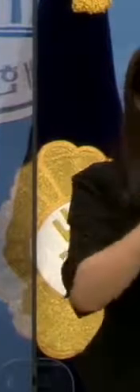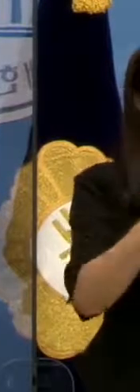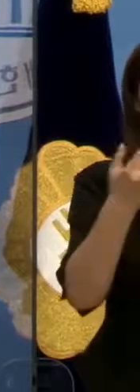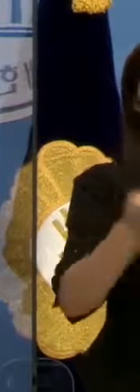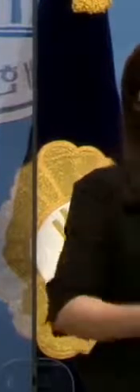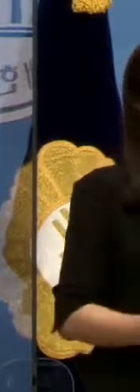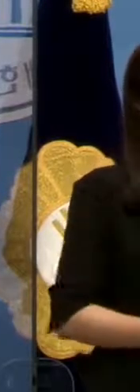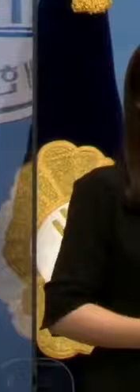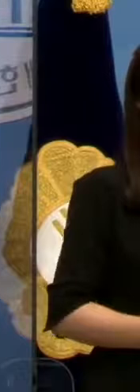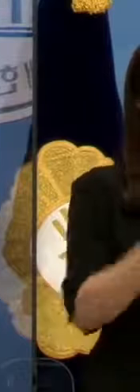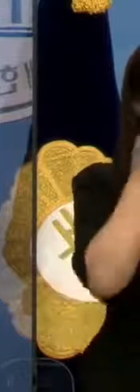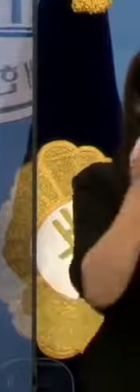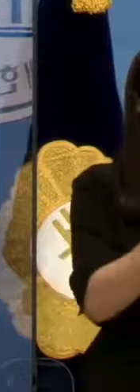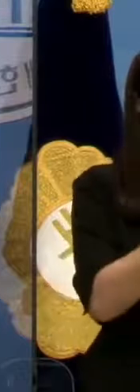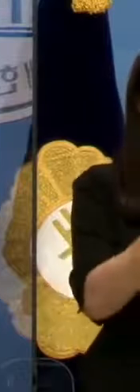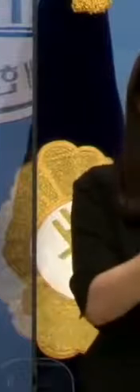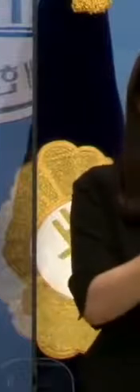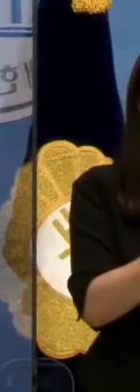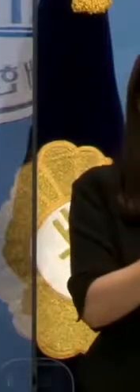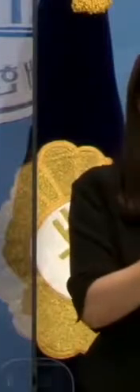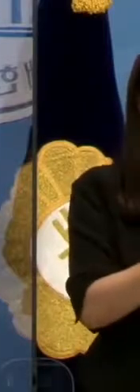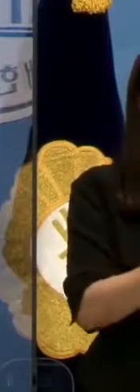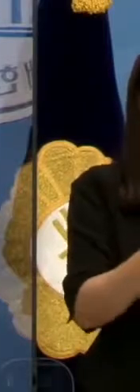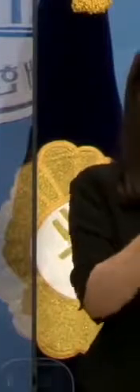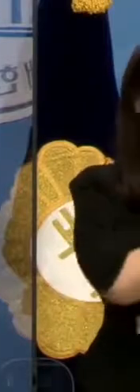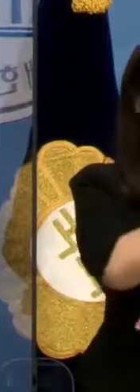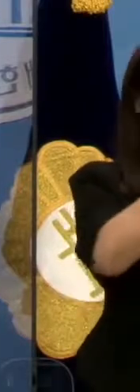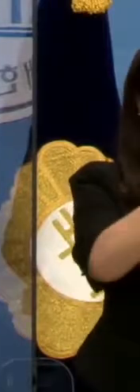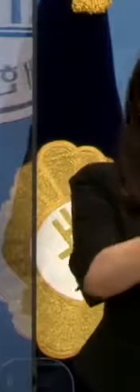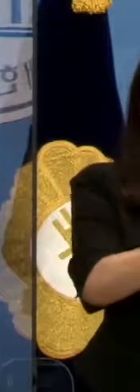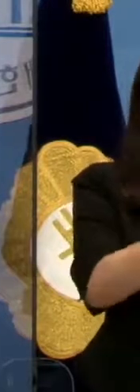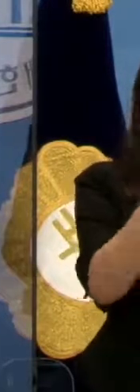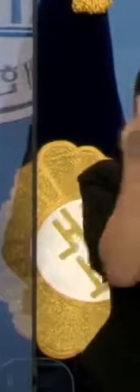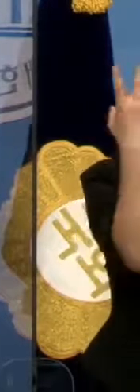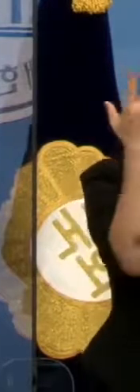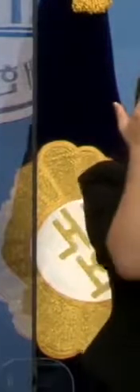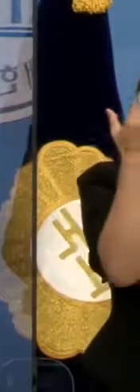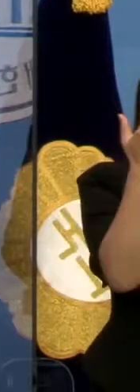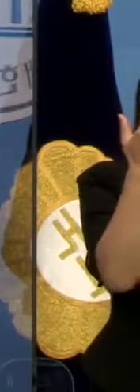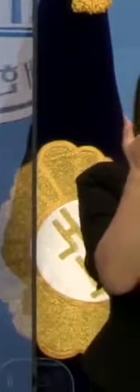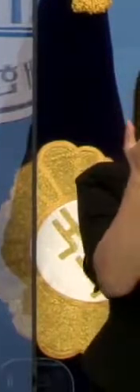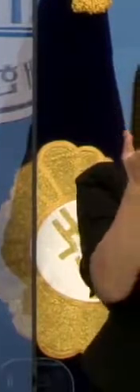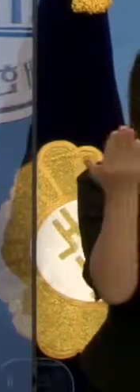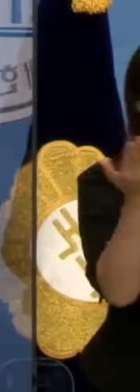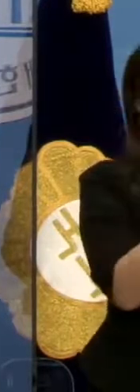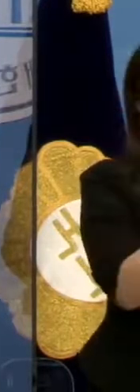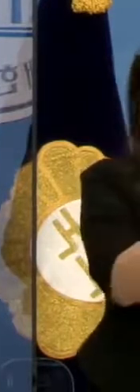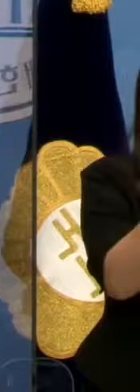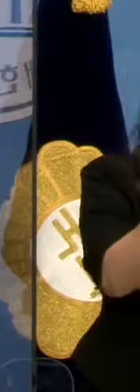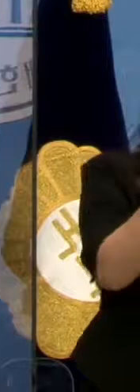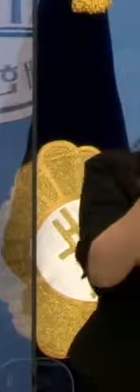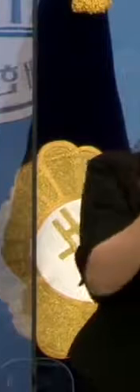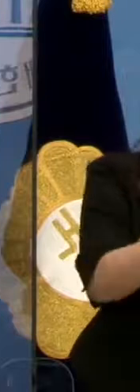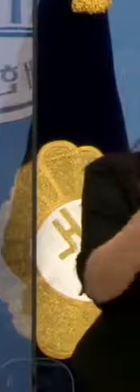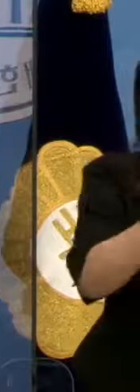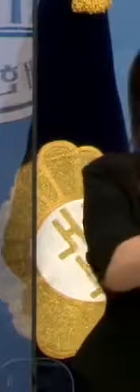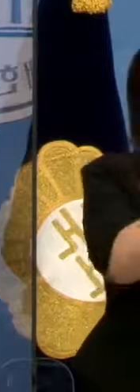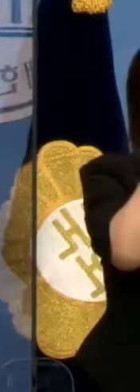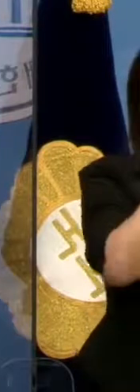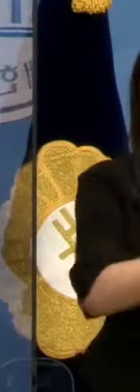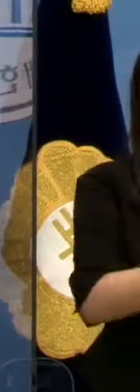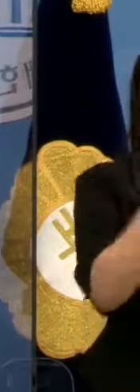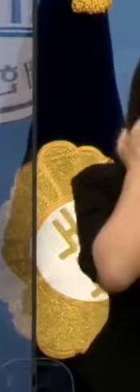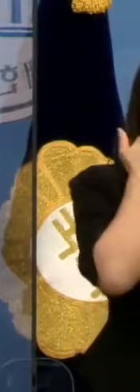최소한 월소득이 최저임금 수준인 청년도 지급받도록 넓혀나가고 급여액은 임대료 수준에